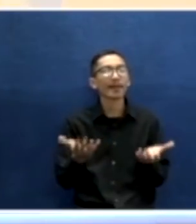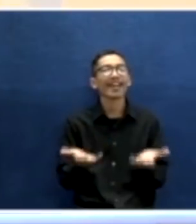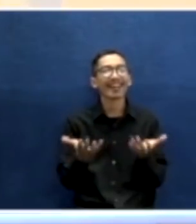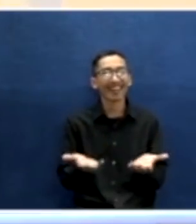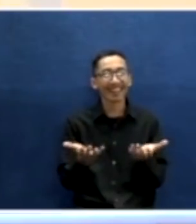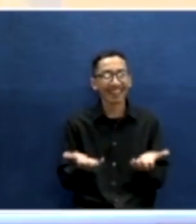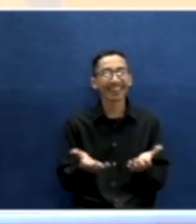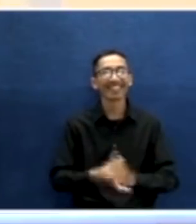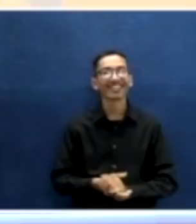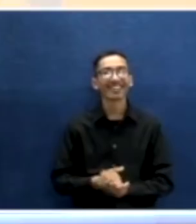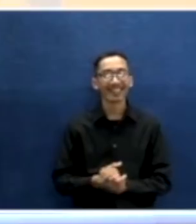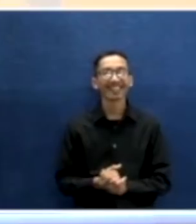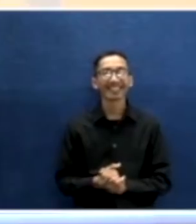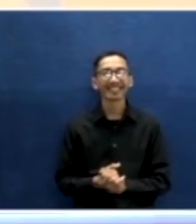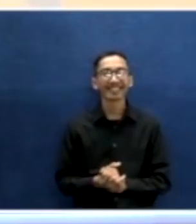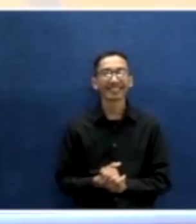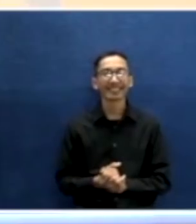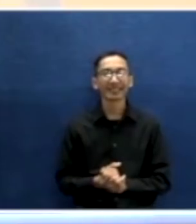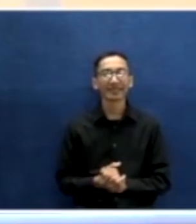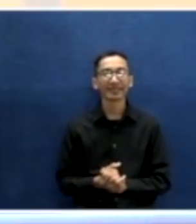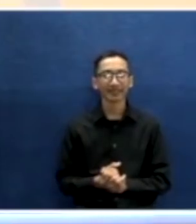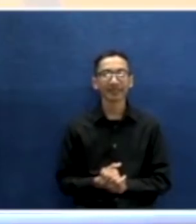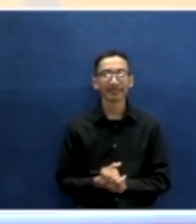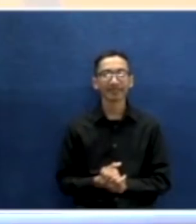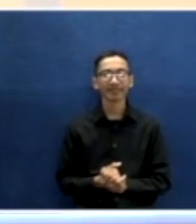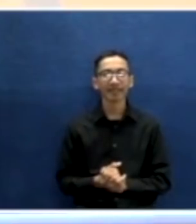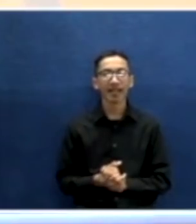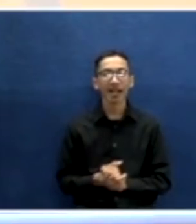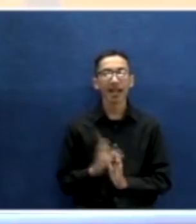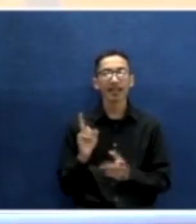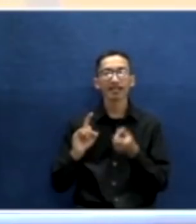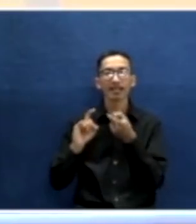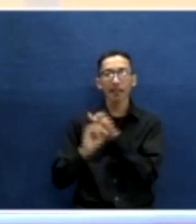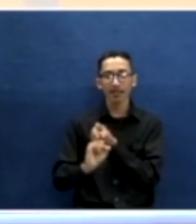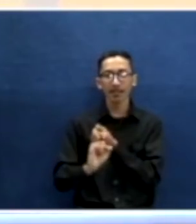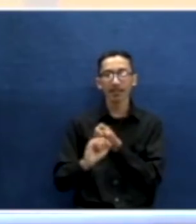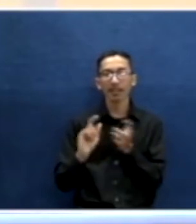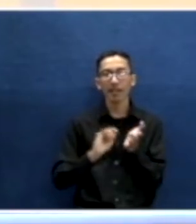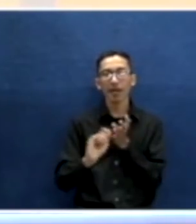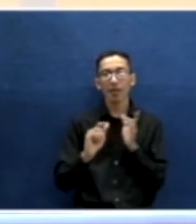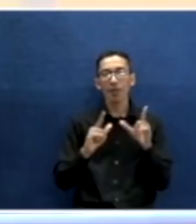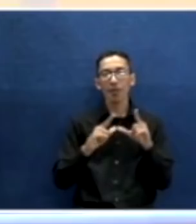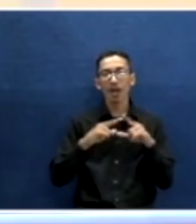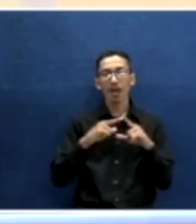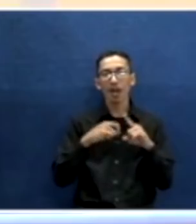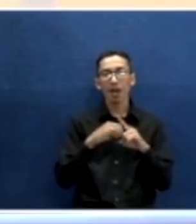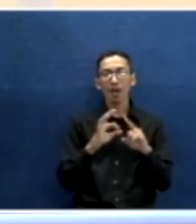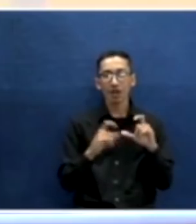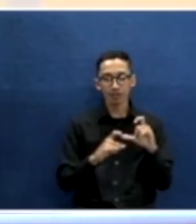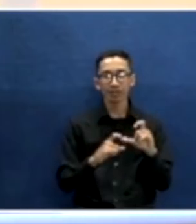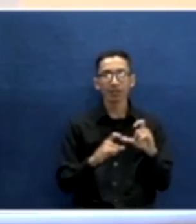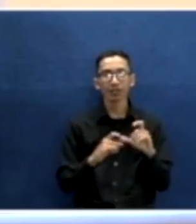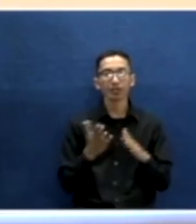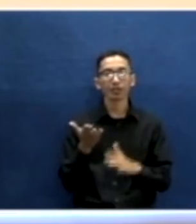oleh Allah subhanahuwata'ala kita tahu ada seorang sahabat yang bernama sa'ad bin Abi waqqash Hai di-update